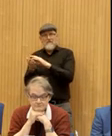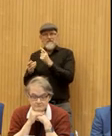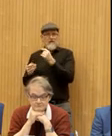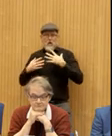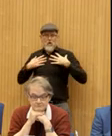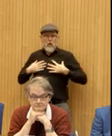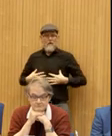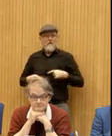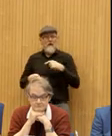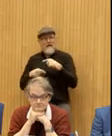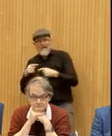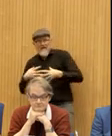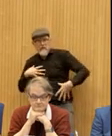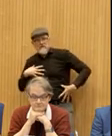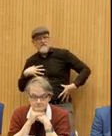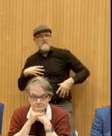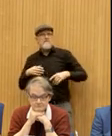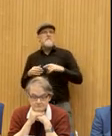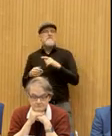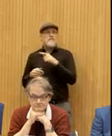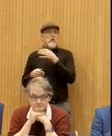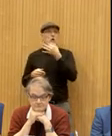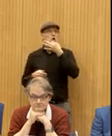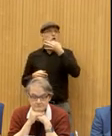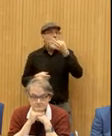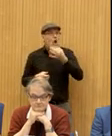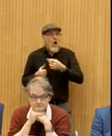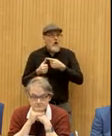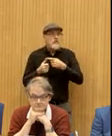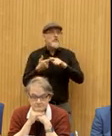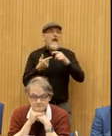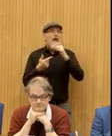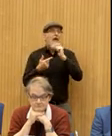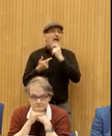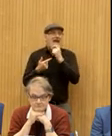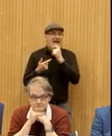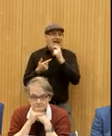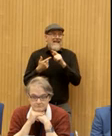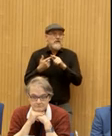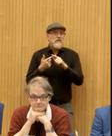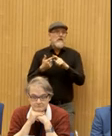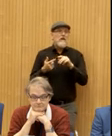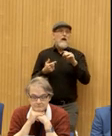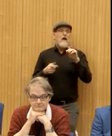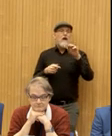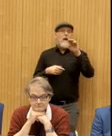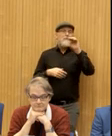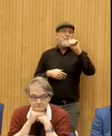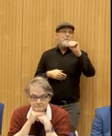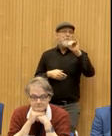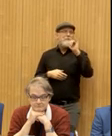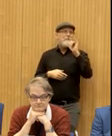den MINT-Fächern unterrichtet. Am meisten Spaß hatte ich am Boccia-Spiel.